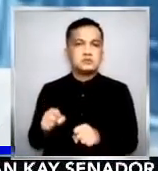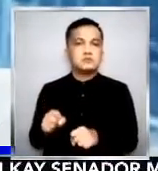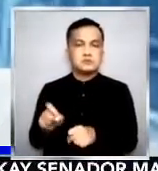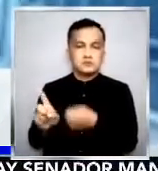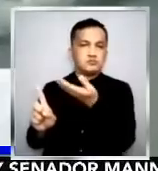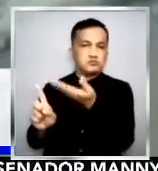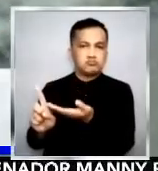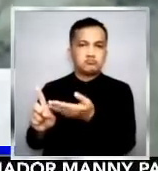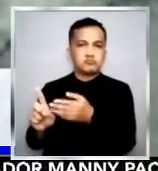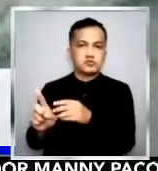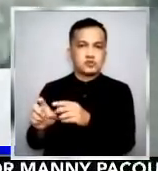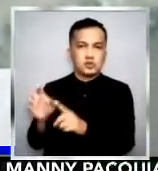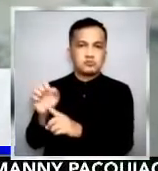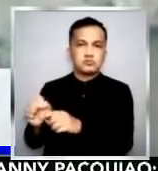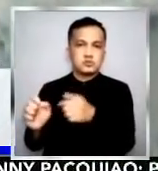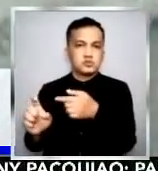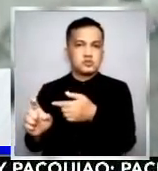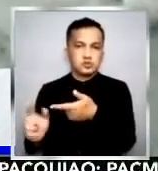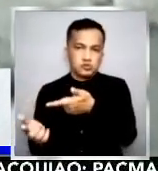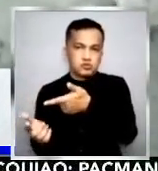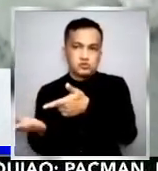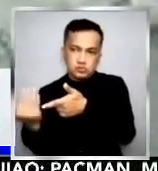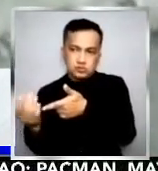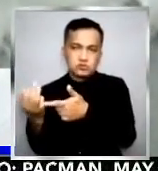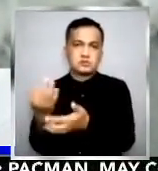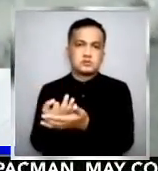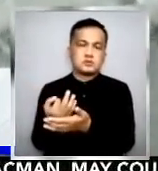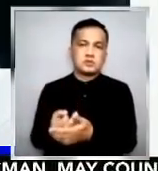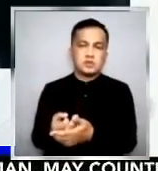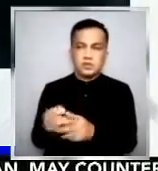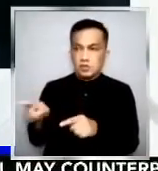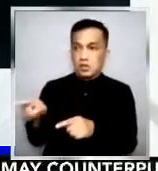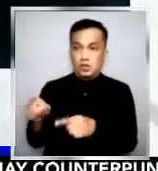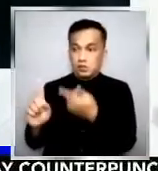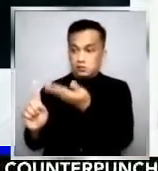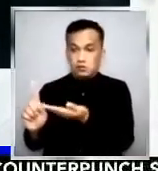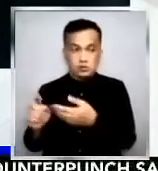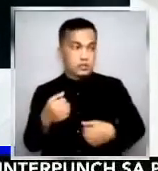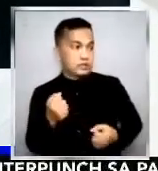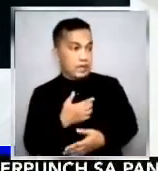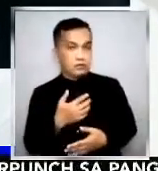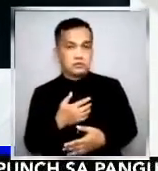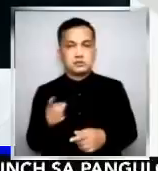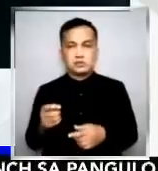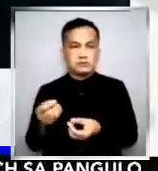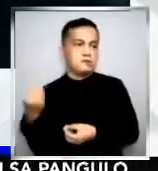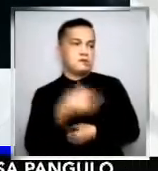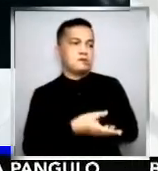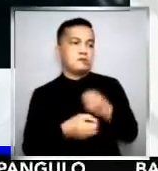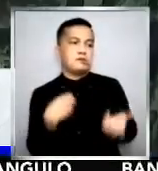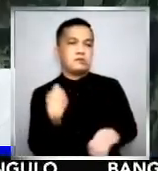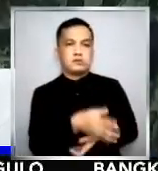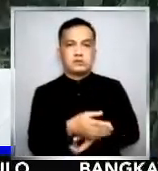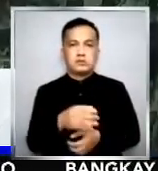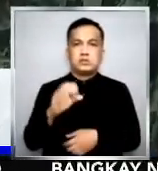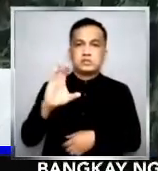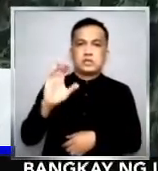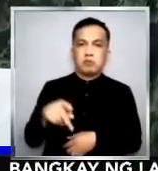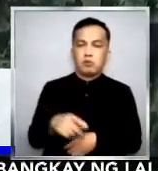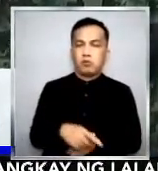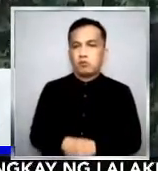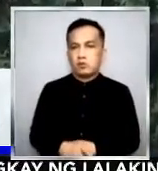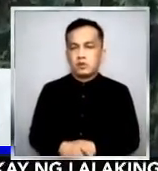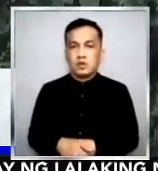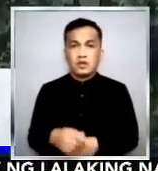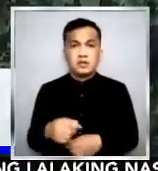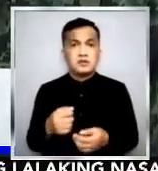kanilang ino-hold up po agad. Kapag nasindak, naunahan ng takot, ay talagang binibigay na kaagad yung cellphone. Meron din namang